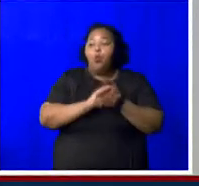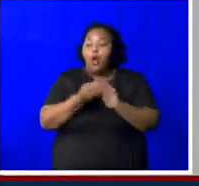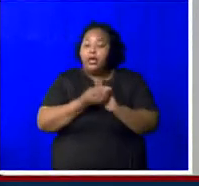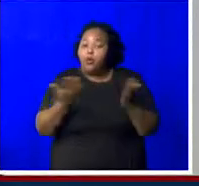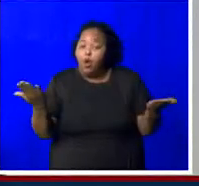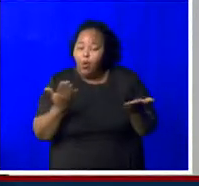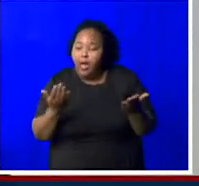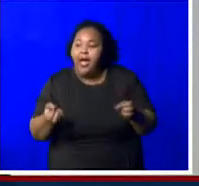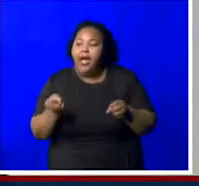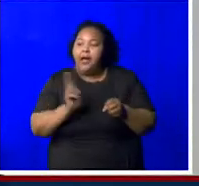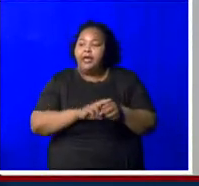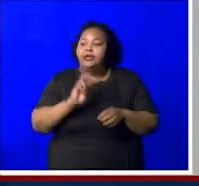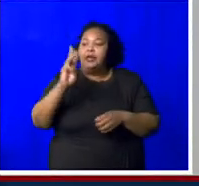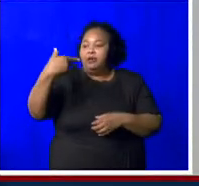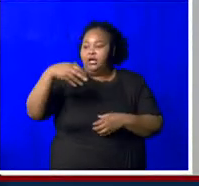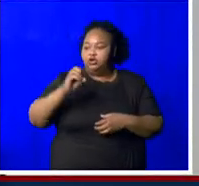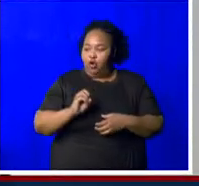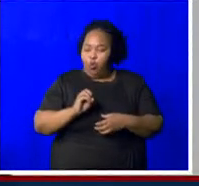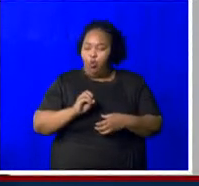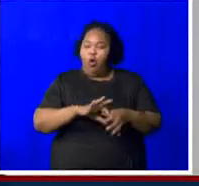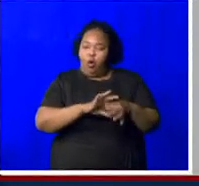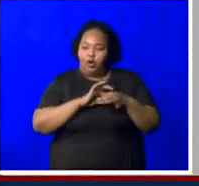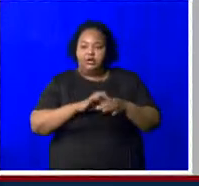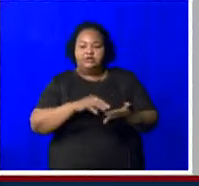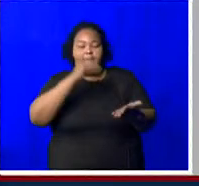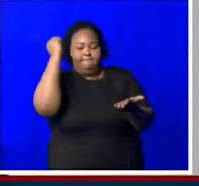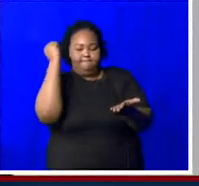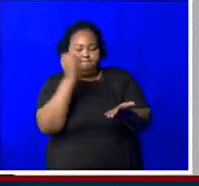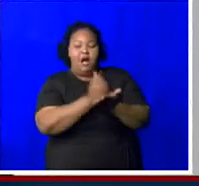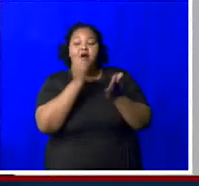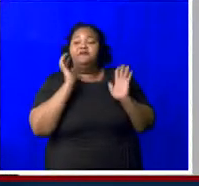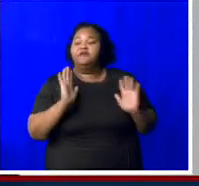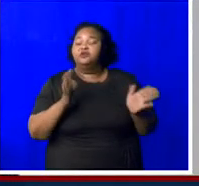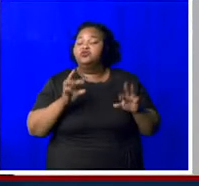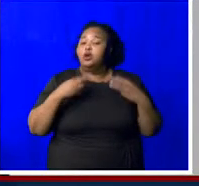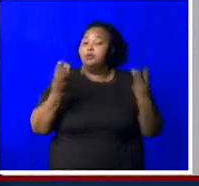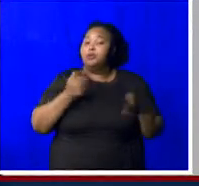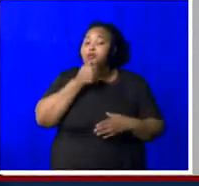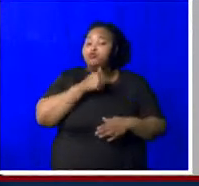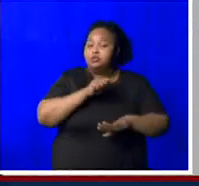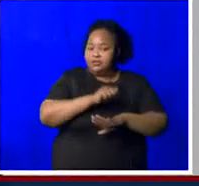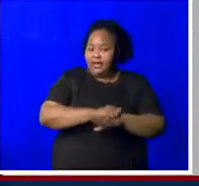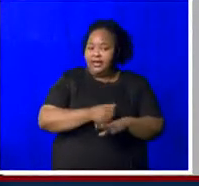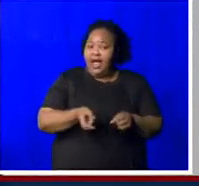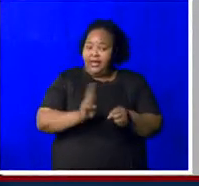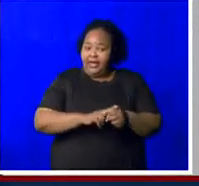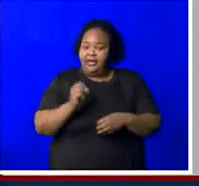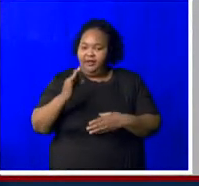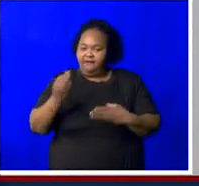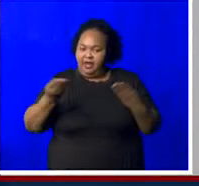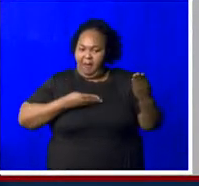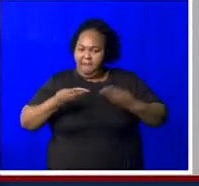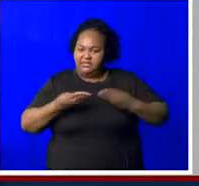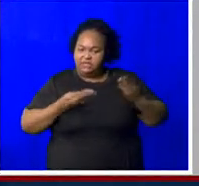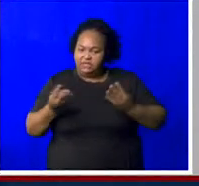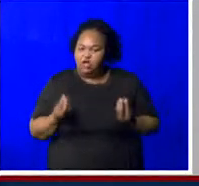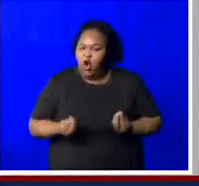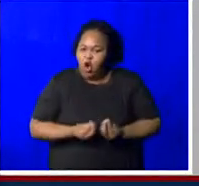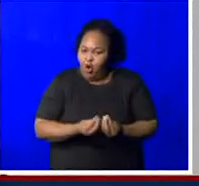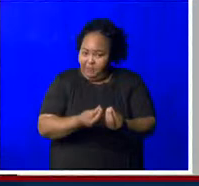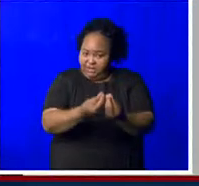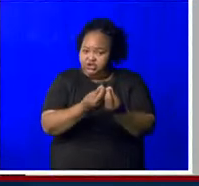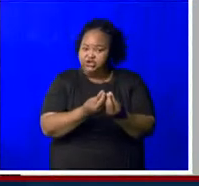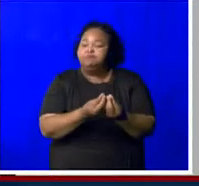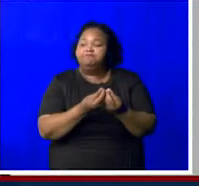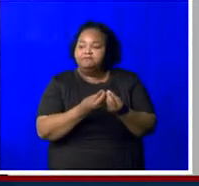noma ngabe sesento emathenda ngala kahulumente vele onke ajika kubo kokuthi babuke ngemuthi ngemuthi ngelinye